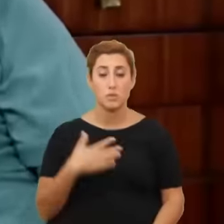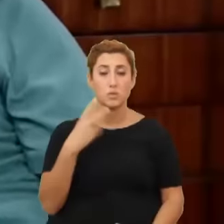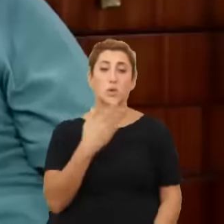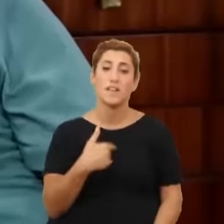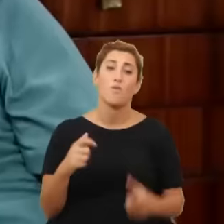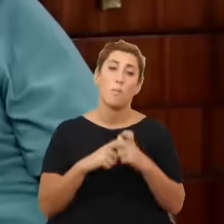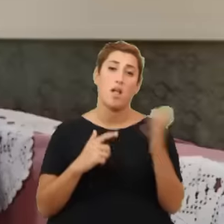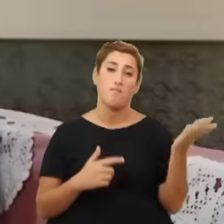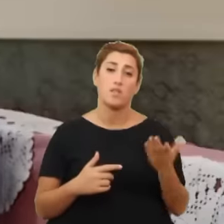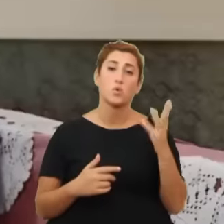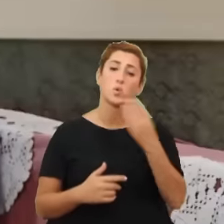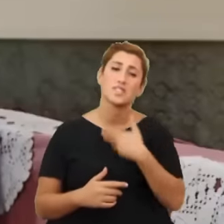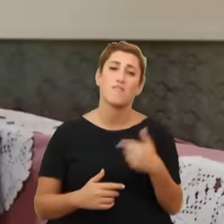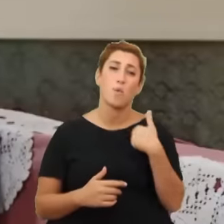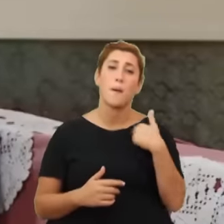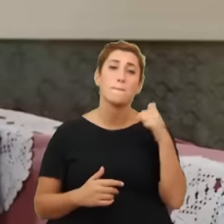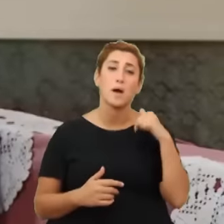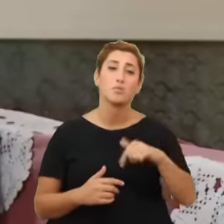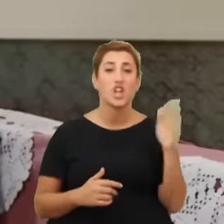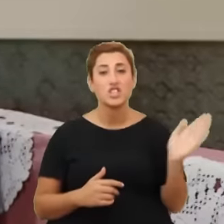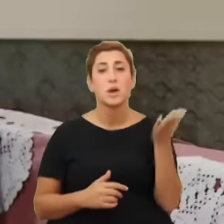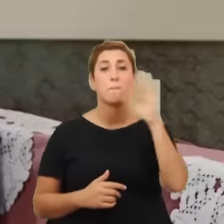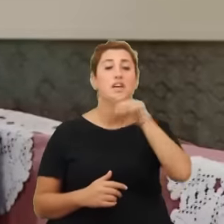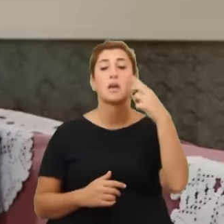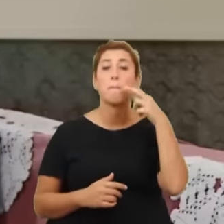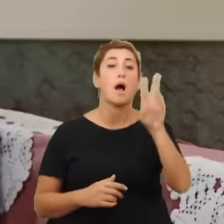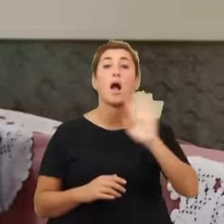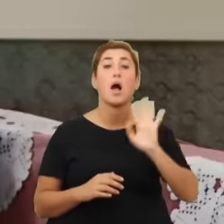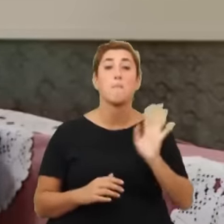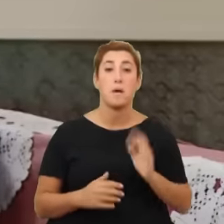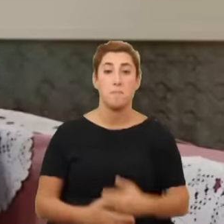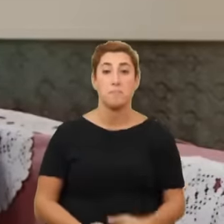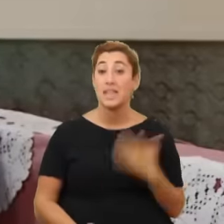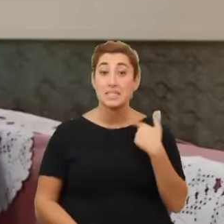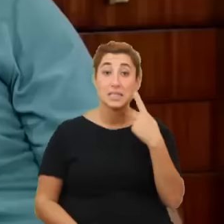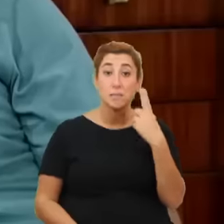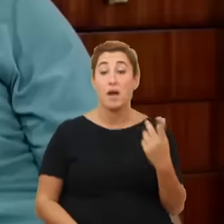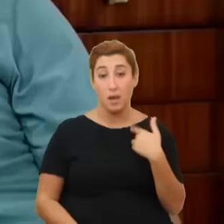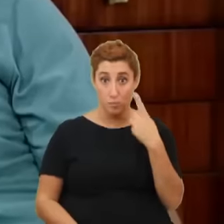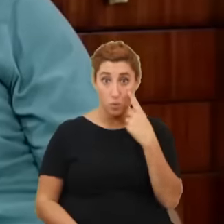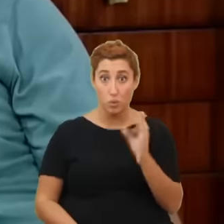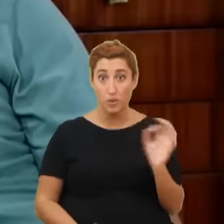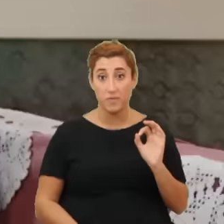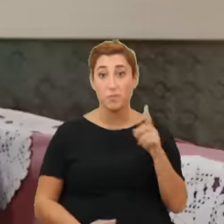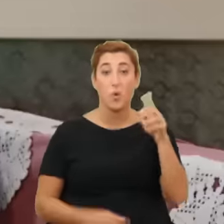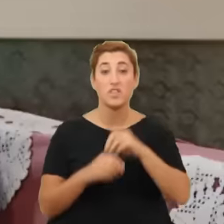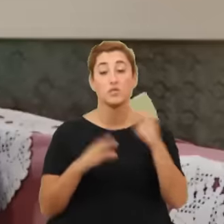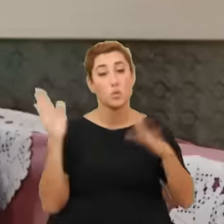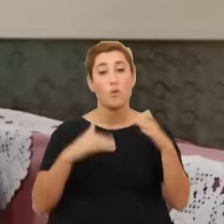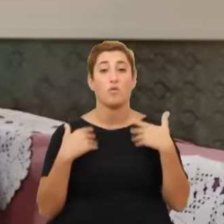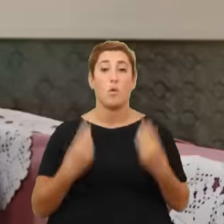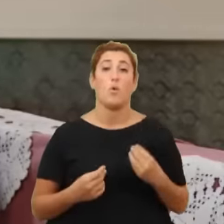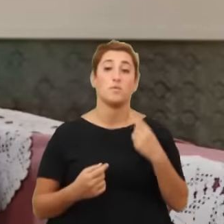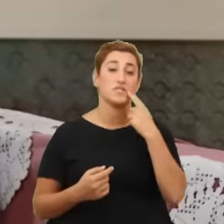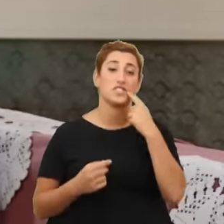çok seviyorum Elvan'ı ya. Çok seviyorum yani. Ben buradan çıkıp başkasına bakamam. Nasıl bakarım ya? Bak görüyorsun değil mi? Onun için dayak bile yedim